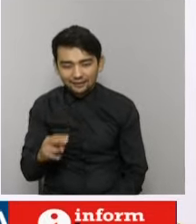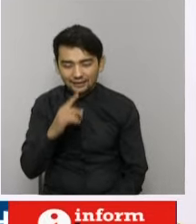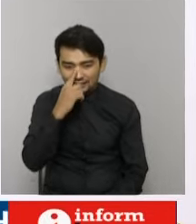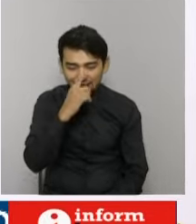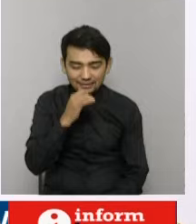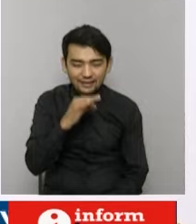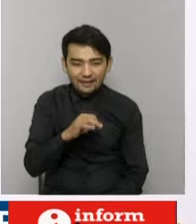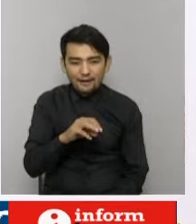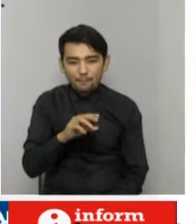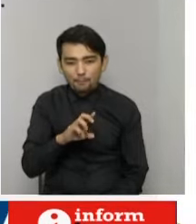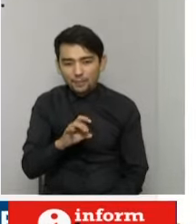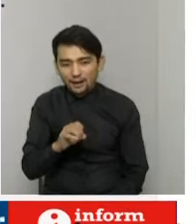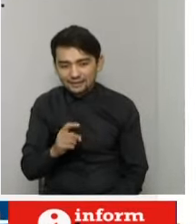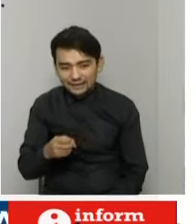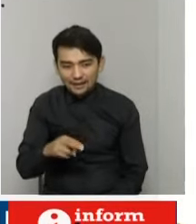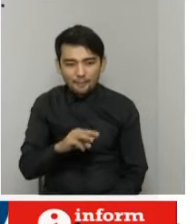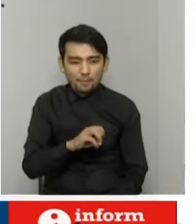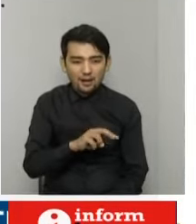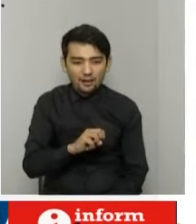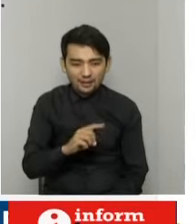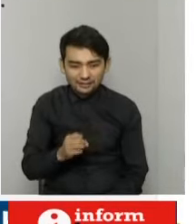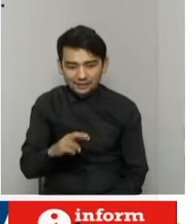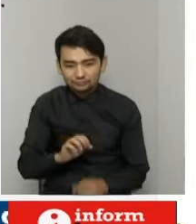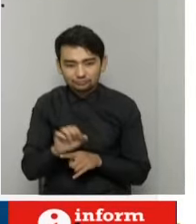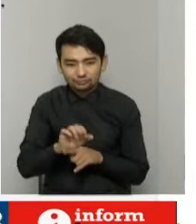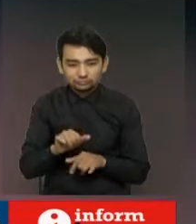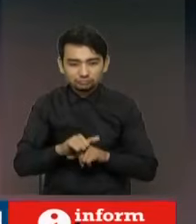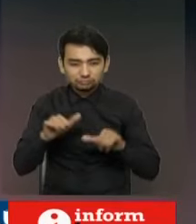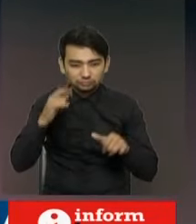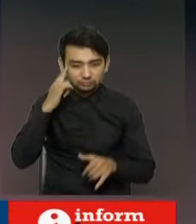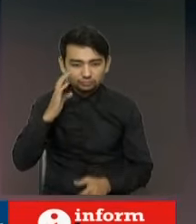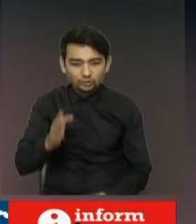Бразилия, Малайзия, где прогнозируется рост импорта.